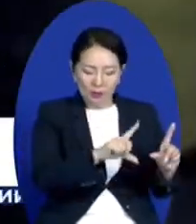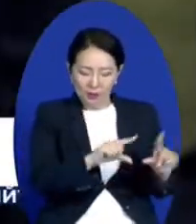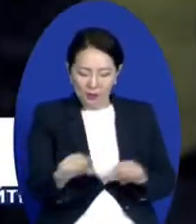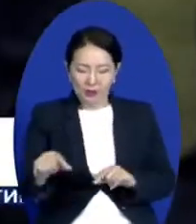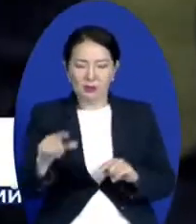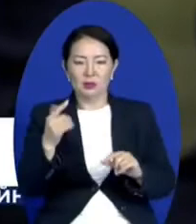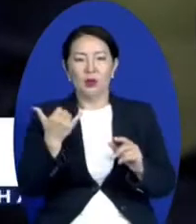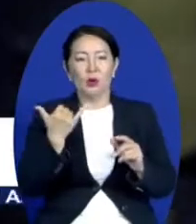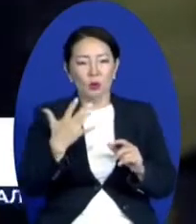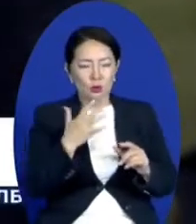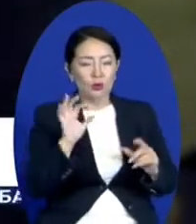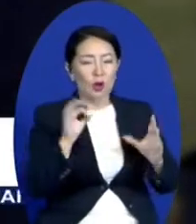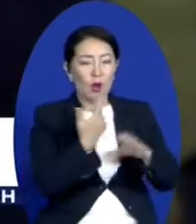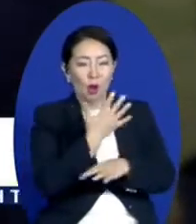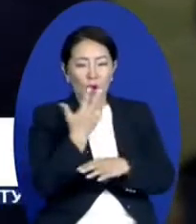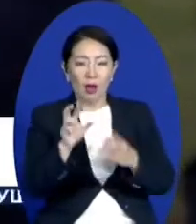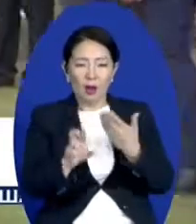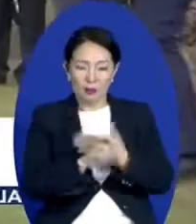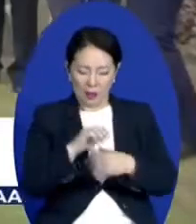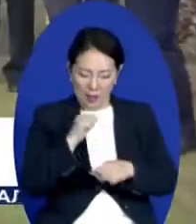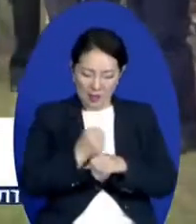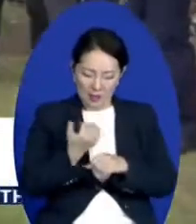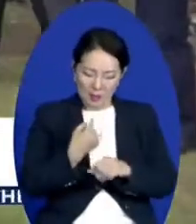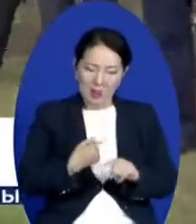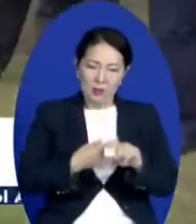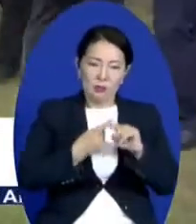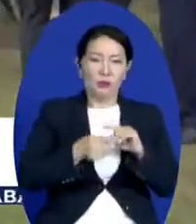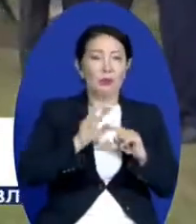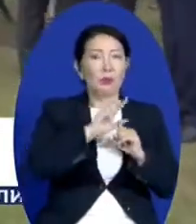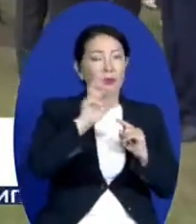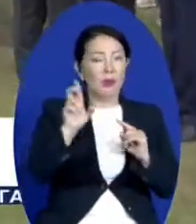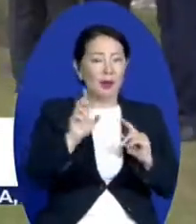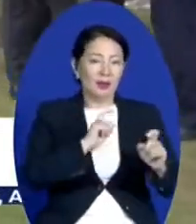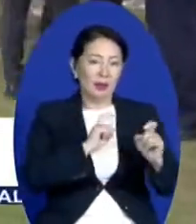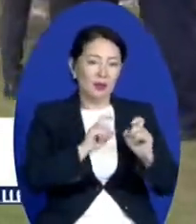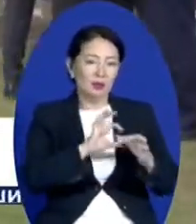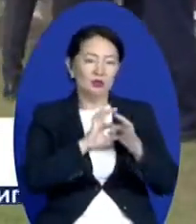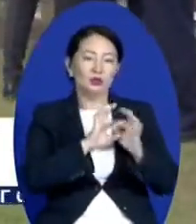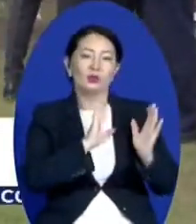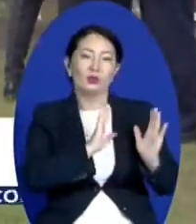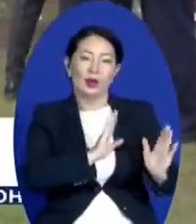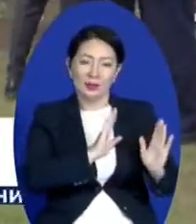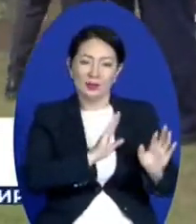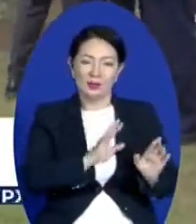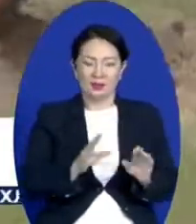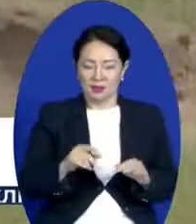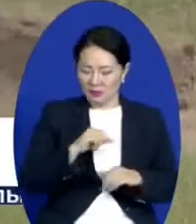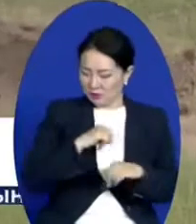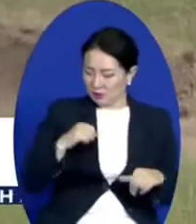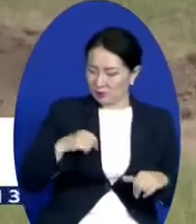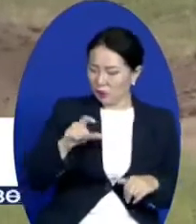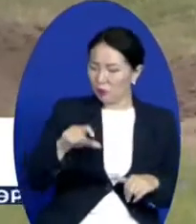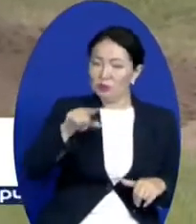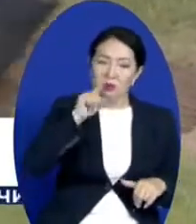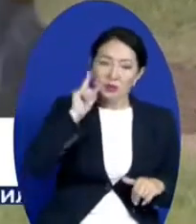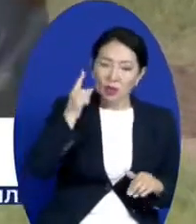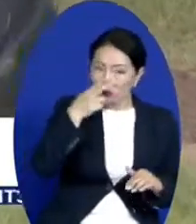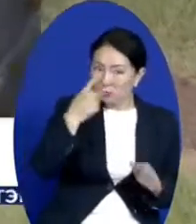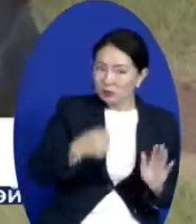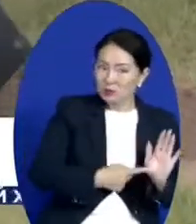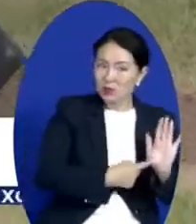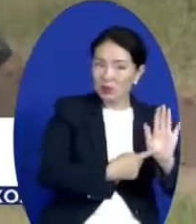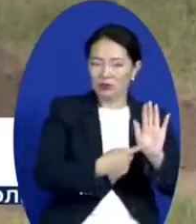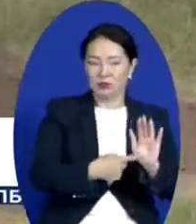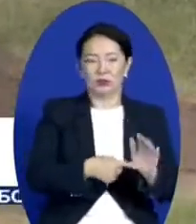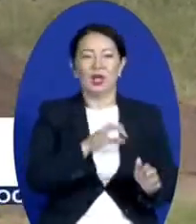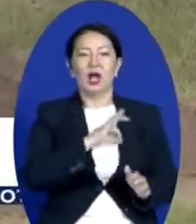хүнсний хангамж ажлын байрыг нэмэгдүүлэх зэрэг байгаль дэлхийтэйгээ харьцах зөв хандлах соёлыг ард иргэд түүний дотор хүүхэд залууст сурталчлан